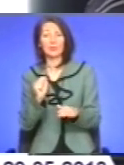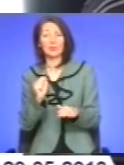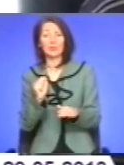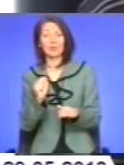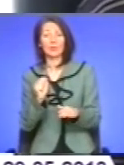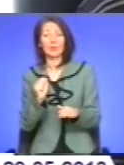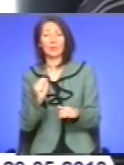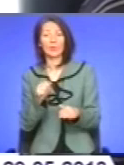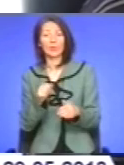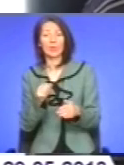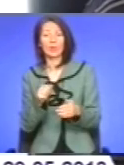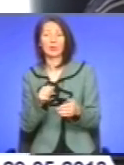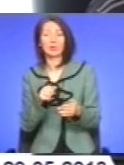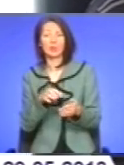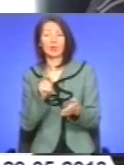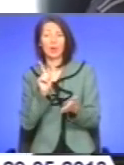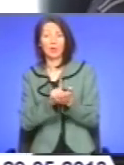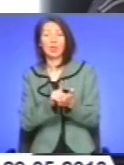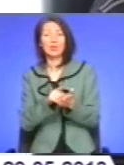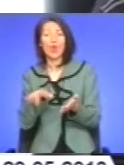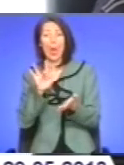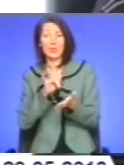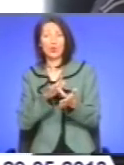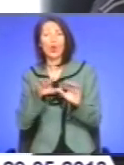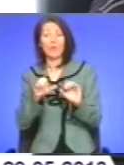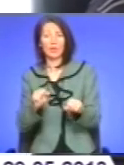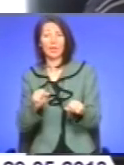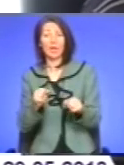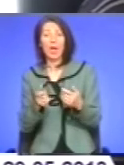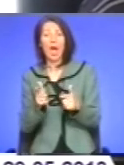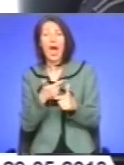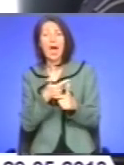в компетенції міської влади. Однак,